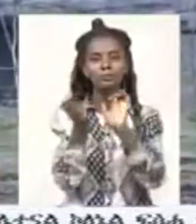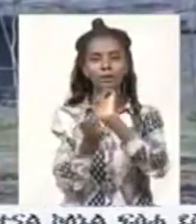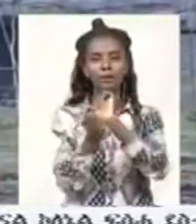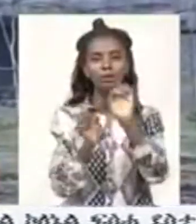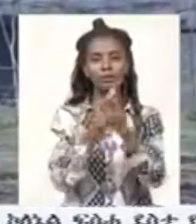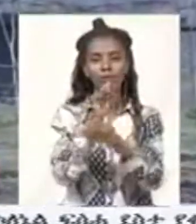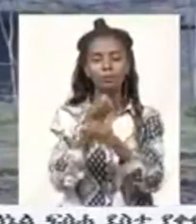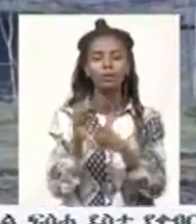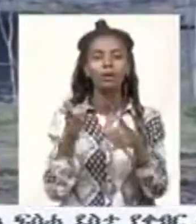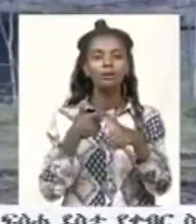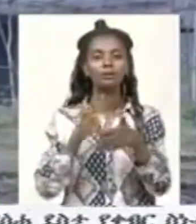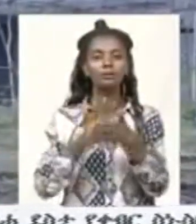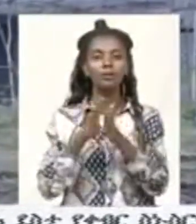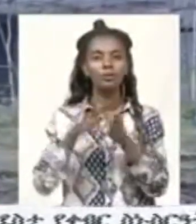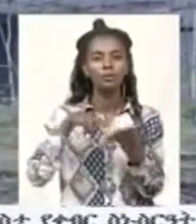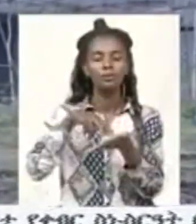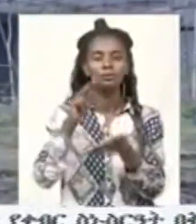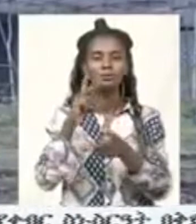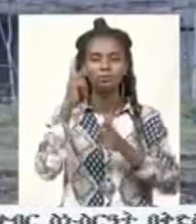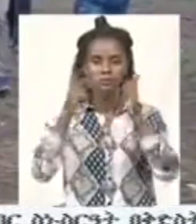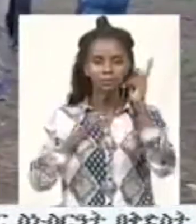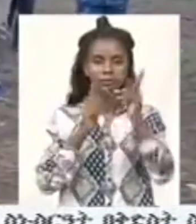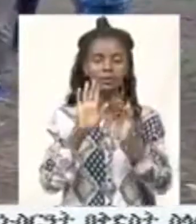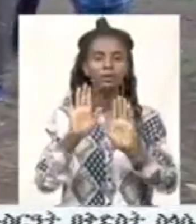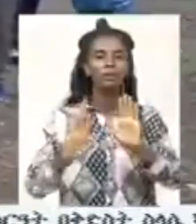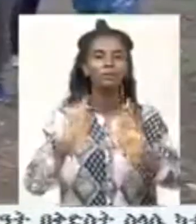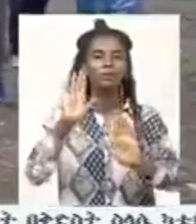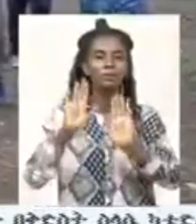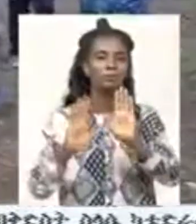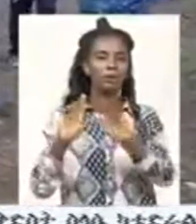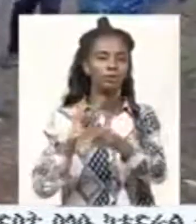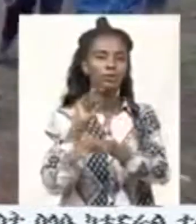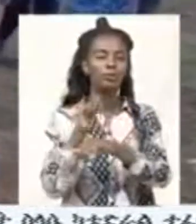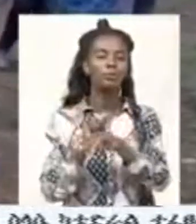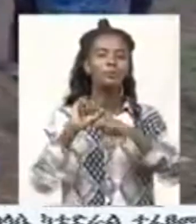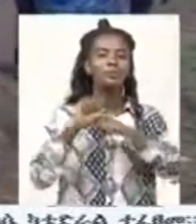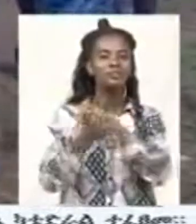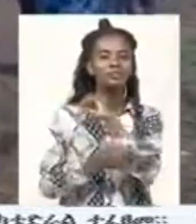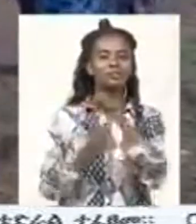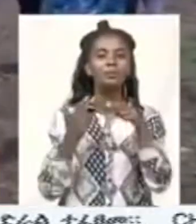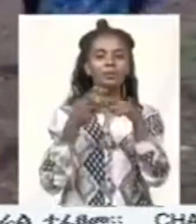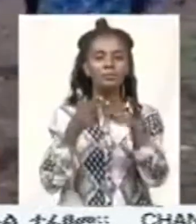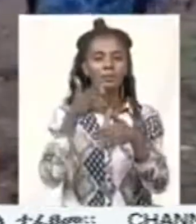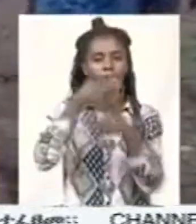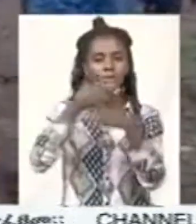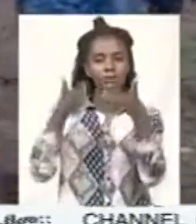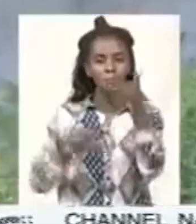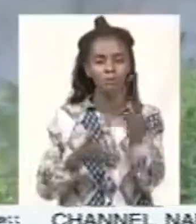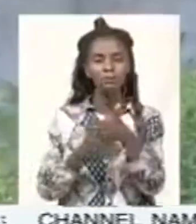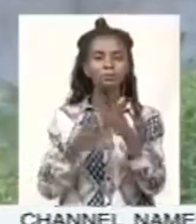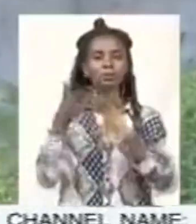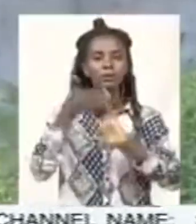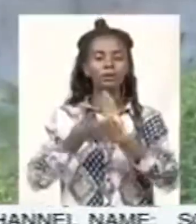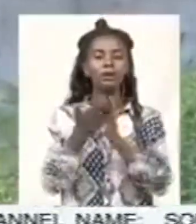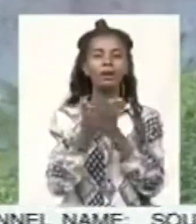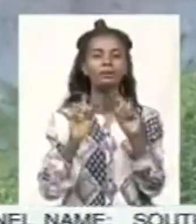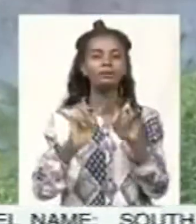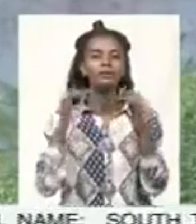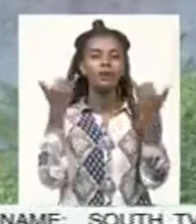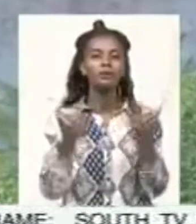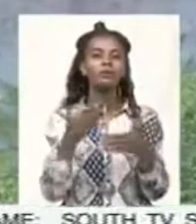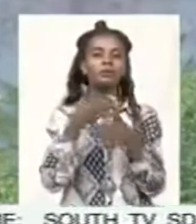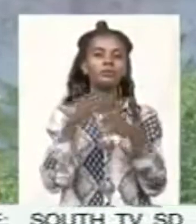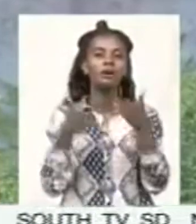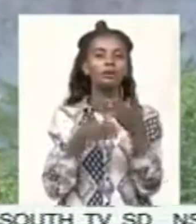ተቋም አንዱ መሆኑን አንስተው በመስክ ምልከታ ግምገማ ተቋሙ መሰረታዊ የሚባሉ ግንባታዎች ቢከናወኑም ነገር ግን አሁን ላይ